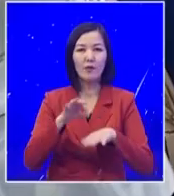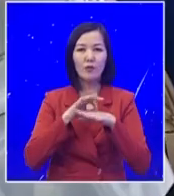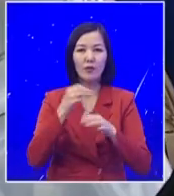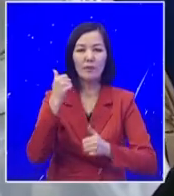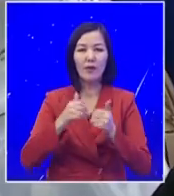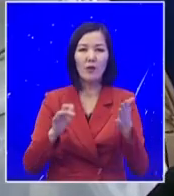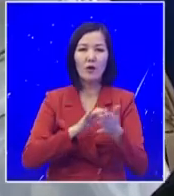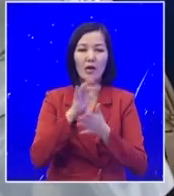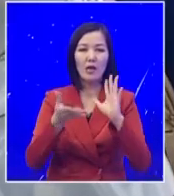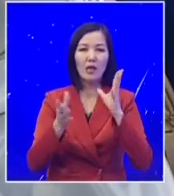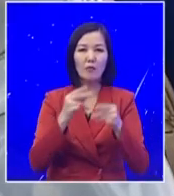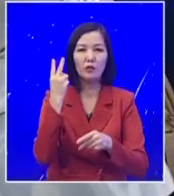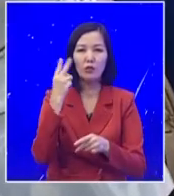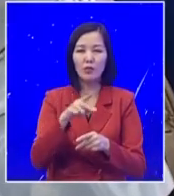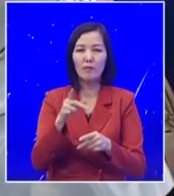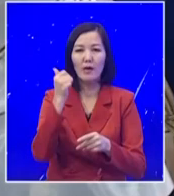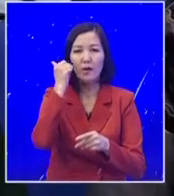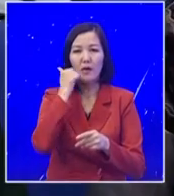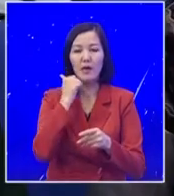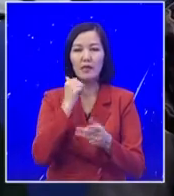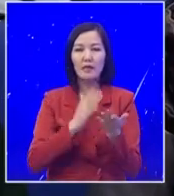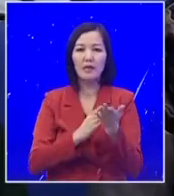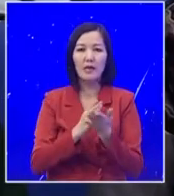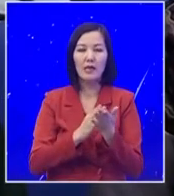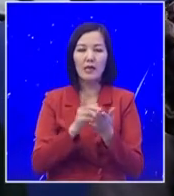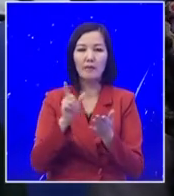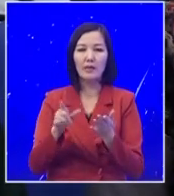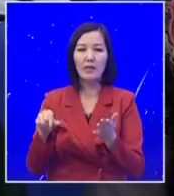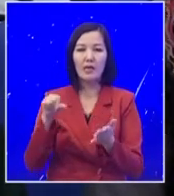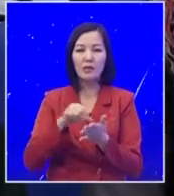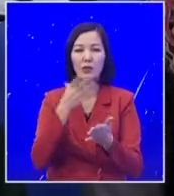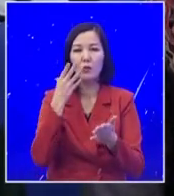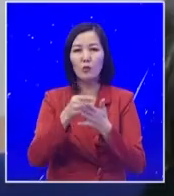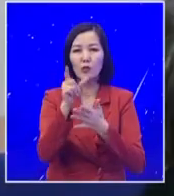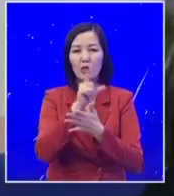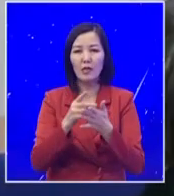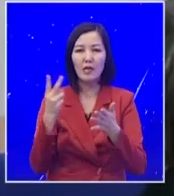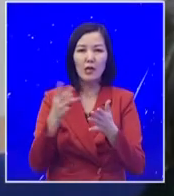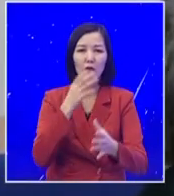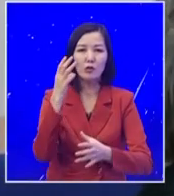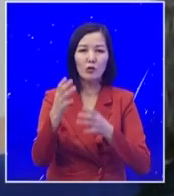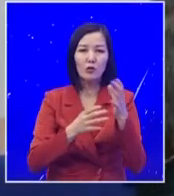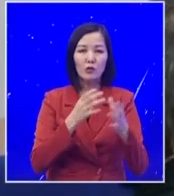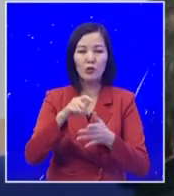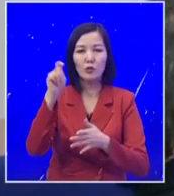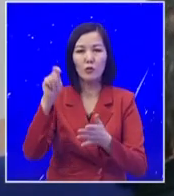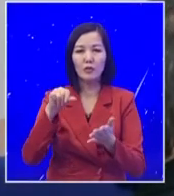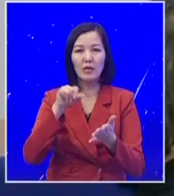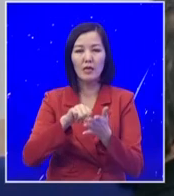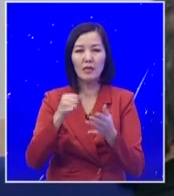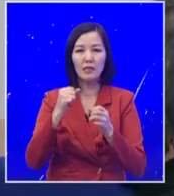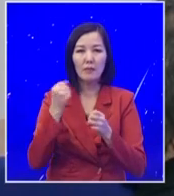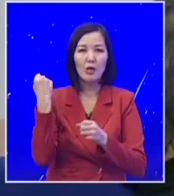байқауға шаһардағы 20-ға жуық қарт қаламгер қатысты. Олар өз жырларына екінші дүниежүзілік соғысқа қатысып, елге жеңіс